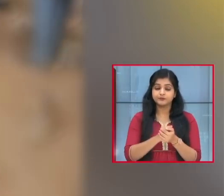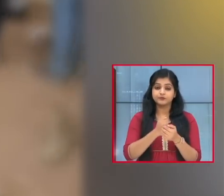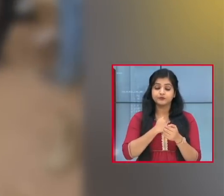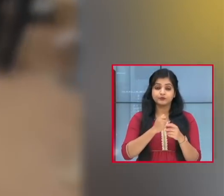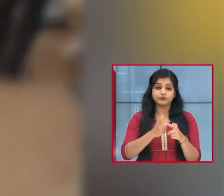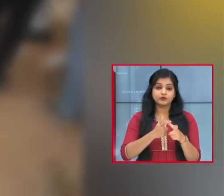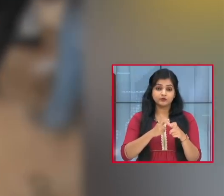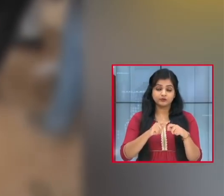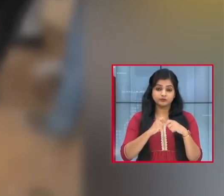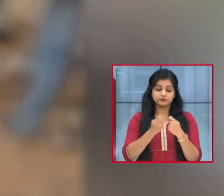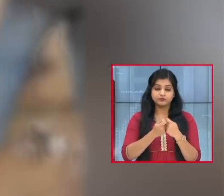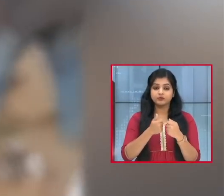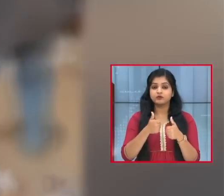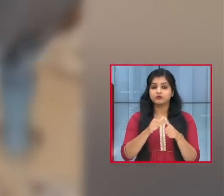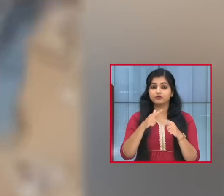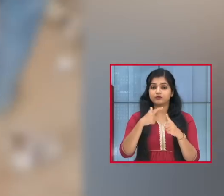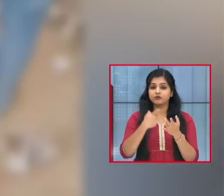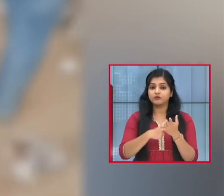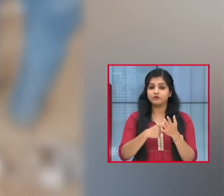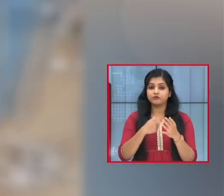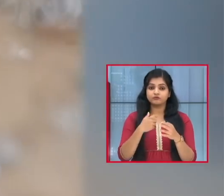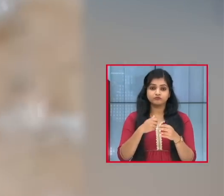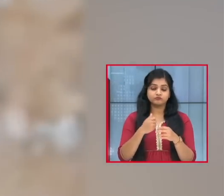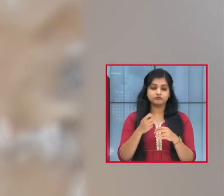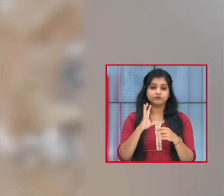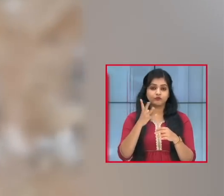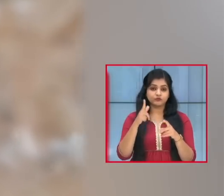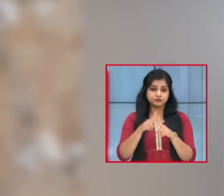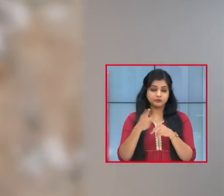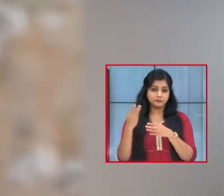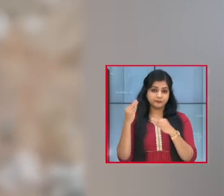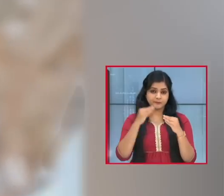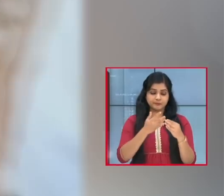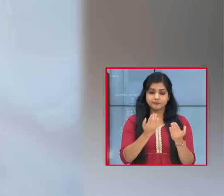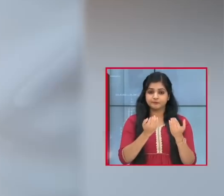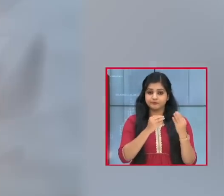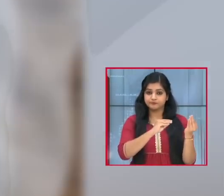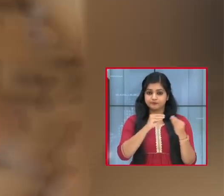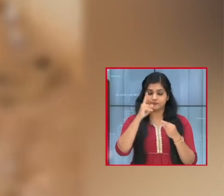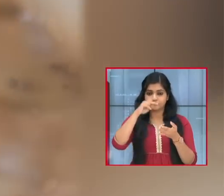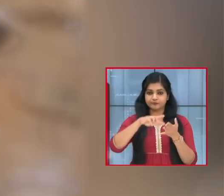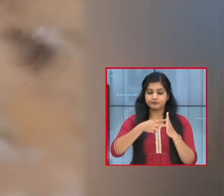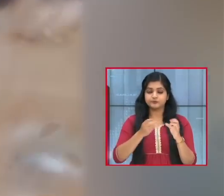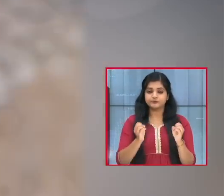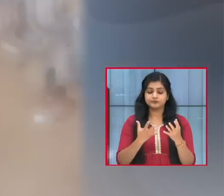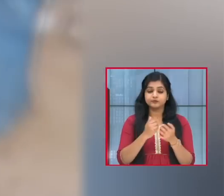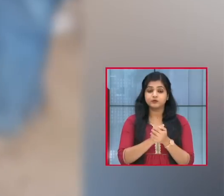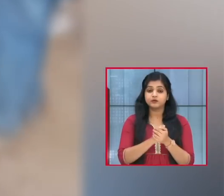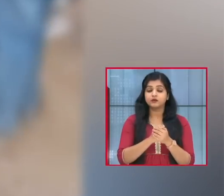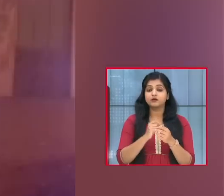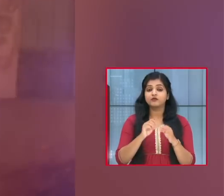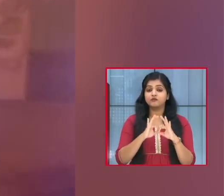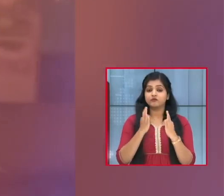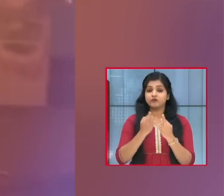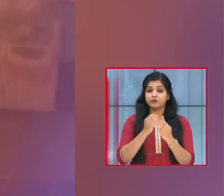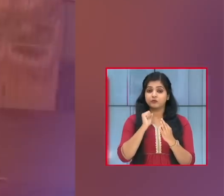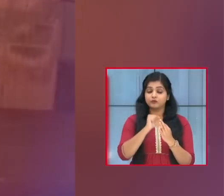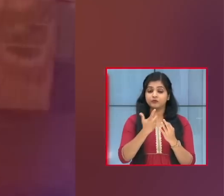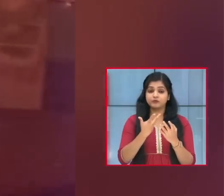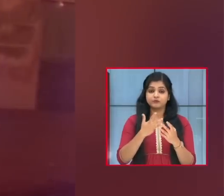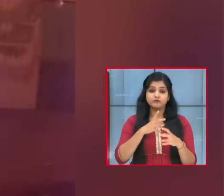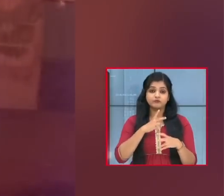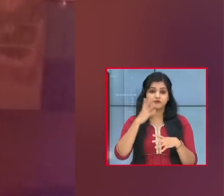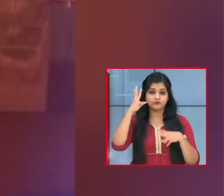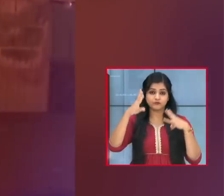എയർഫോഴ്സിന്റെ നേതൃത്വത്തിലായിരിക്കും ഈ നടപടികൾ നടത്തുക. ഈ ബന്ധുക്കളുടെ ആശങ്ക വലിയ രീതിയിൽ സർക്കാരിനെ സംബന്ധിച്ച്